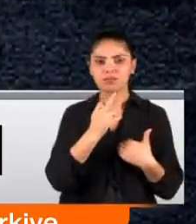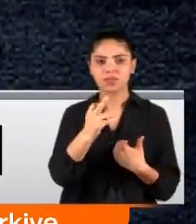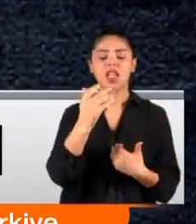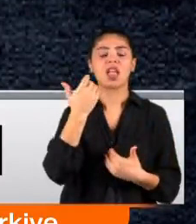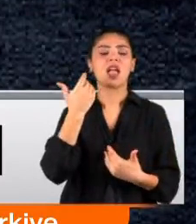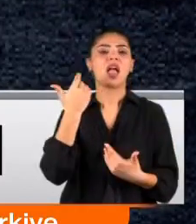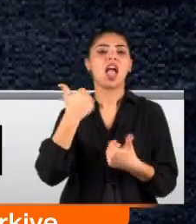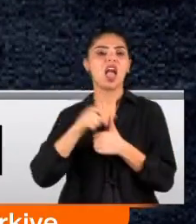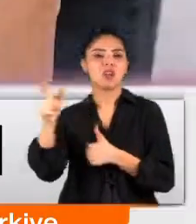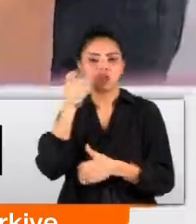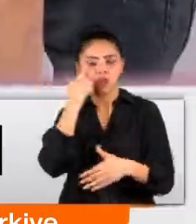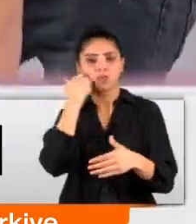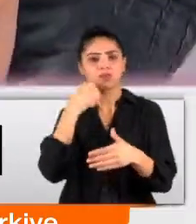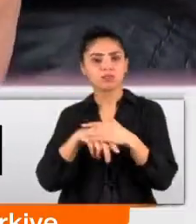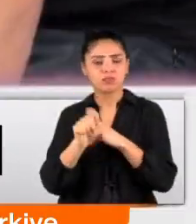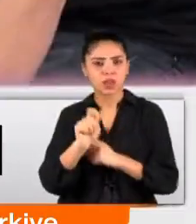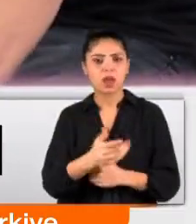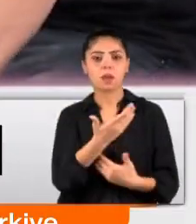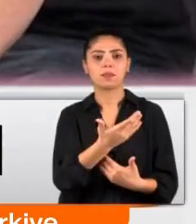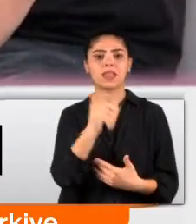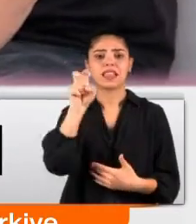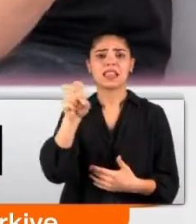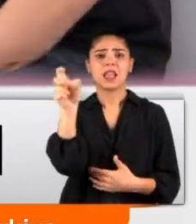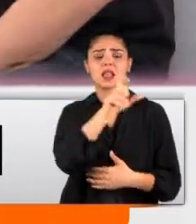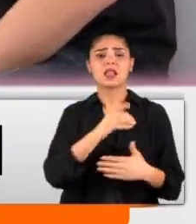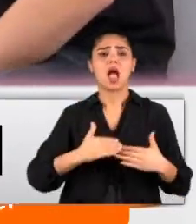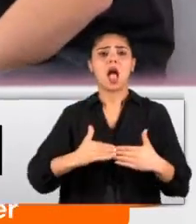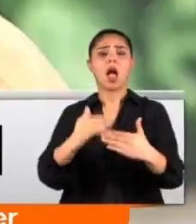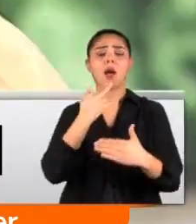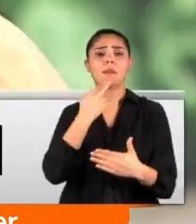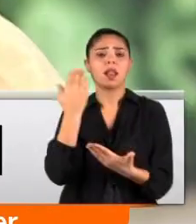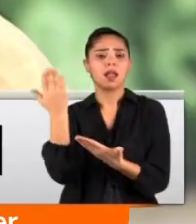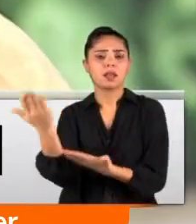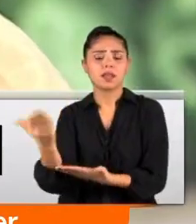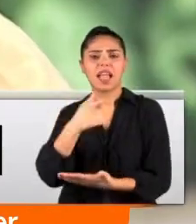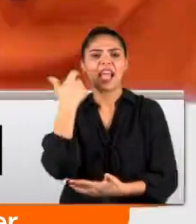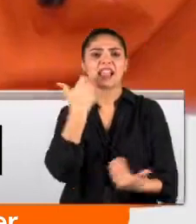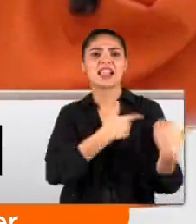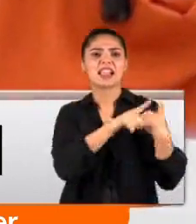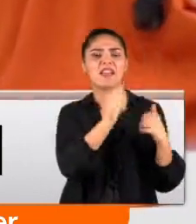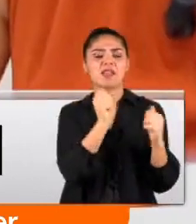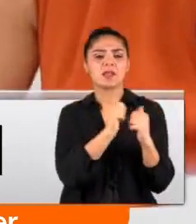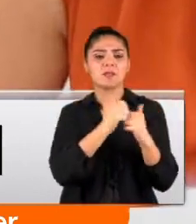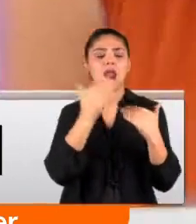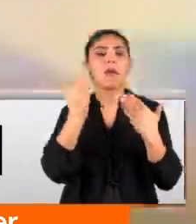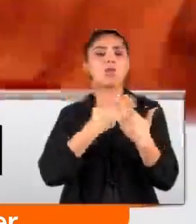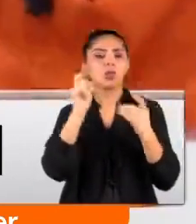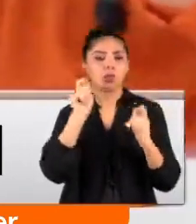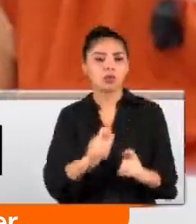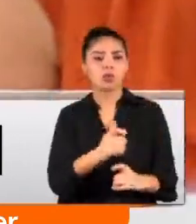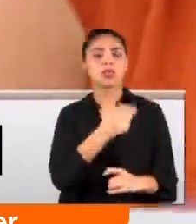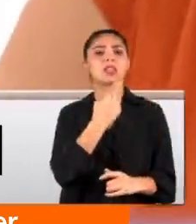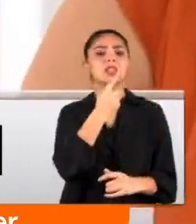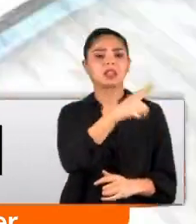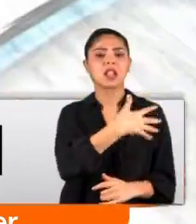kız Elif Çamur. Düğün yaptılar. 8 aylık hamile karısını bırakıp eski sevgilisiyle düğün yaptı. Kızın annesi, babası,